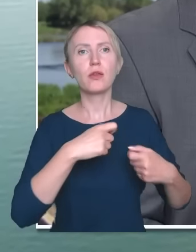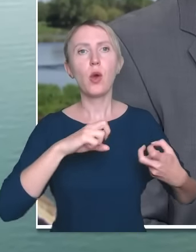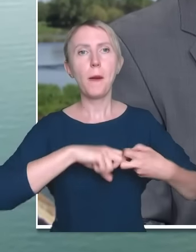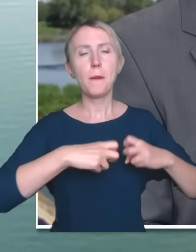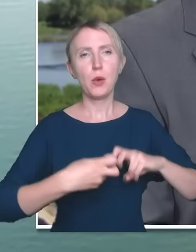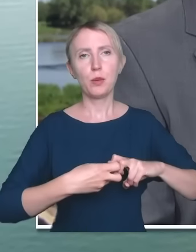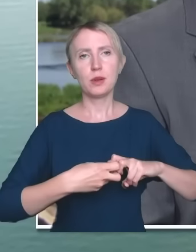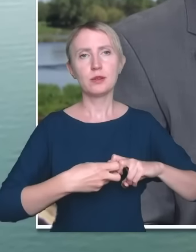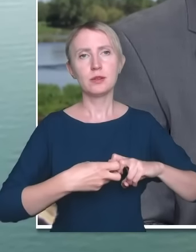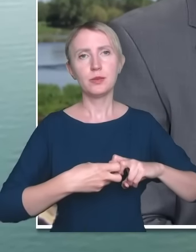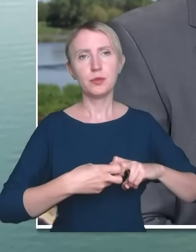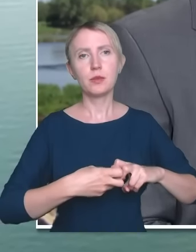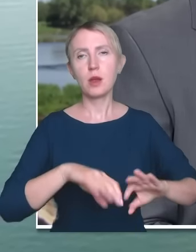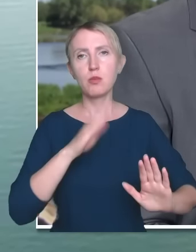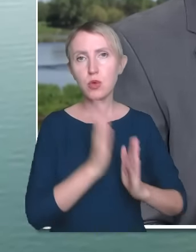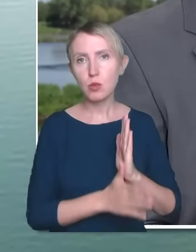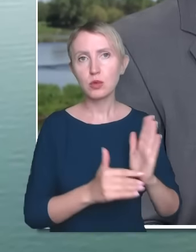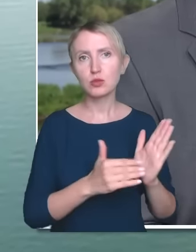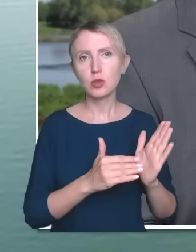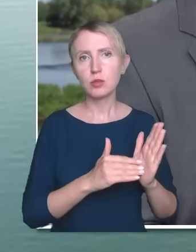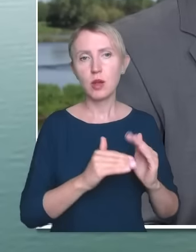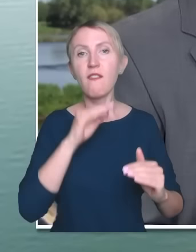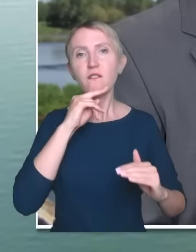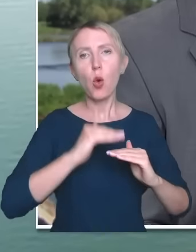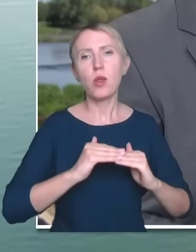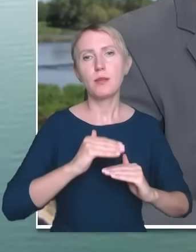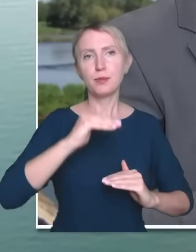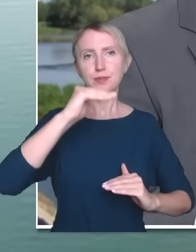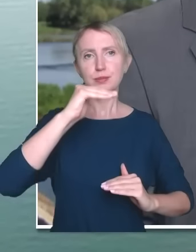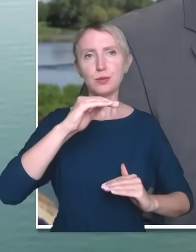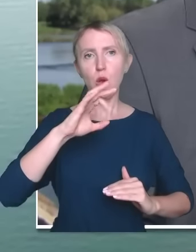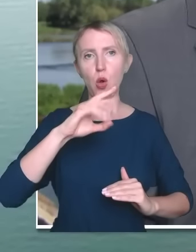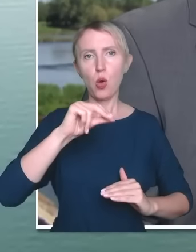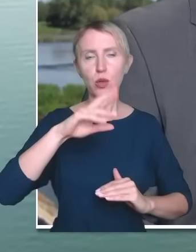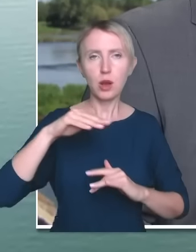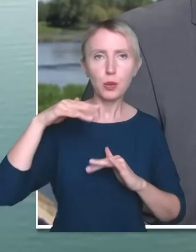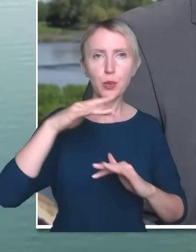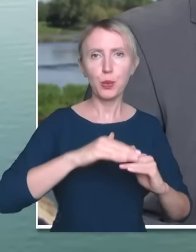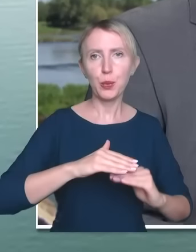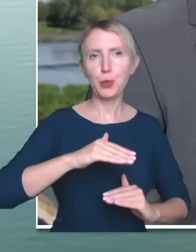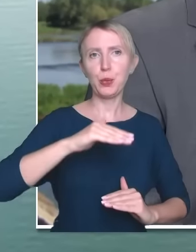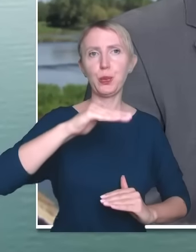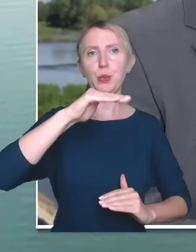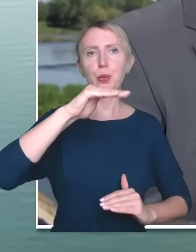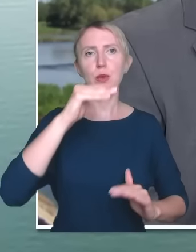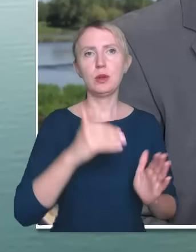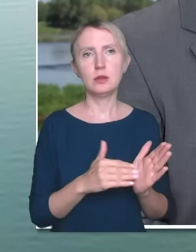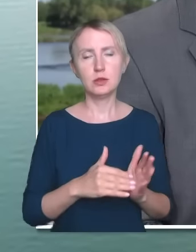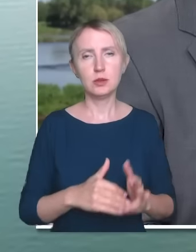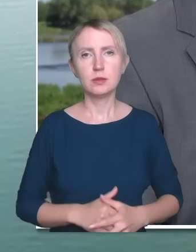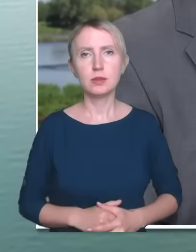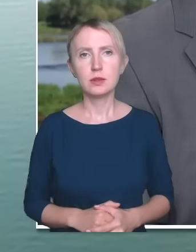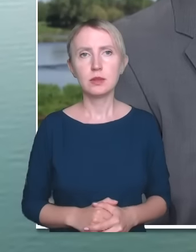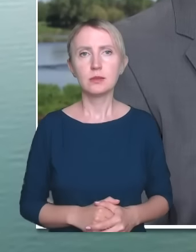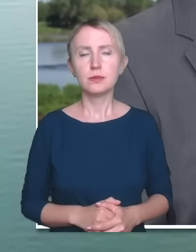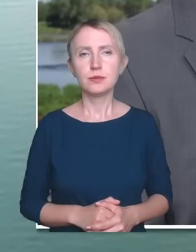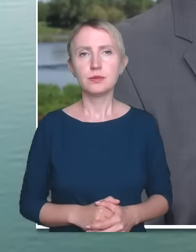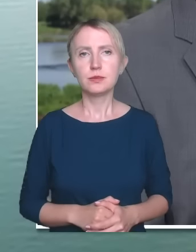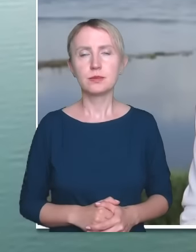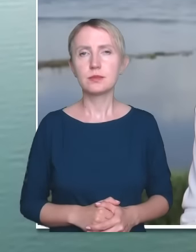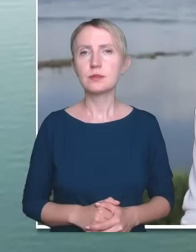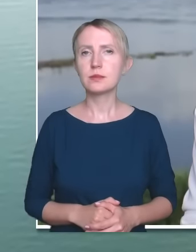trwałym rozwiązaniem jest po prostu spiętrzenie wody w Odrze, żeby tej wody było więcej. Jak pani minister? Myślę,